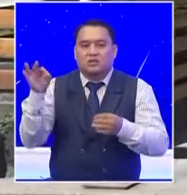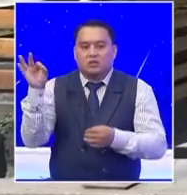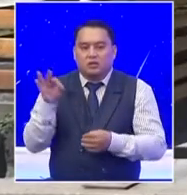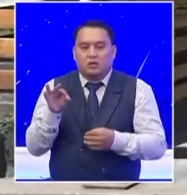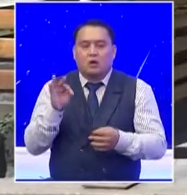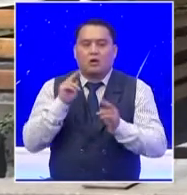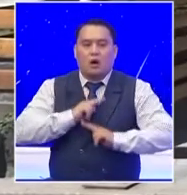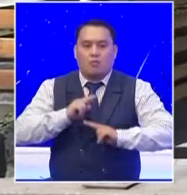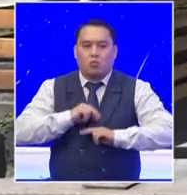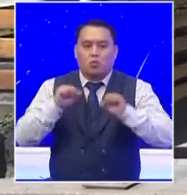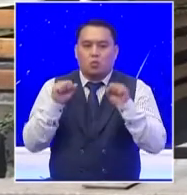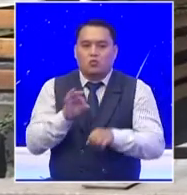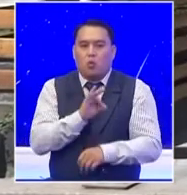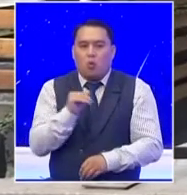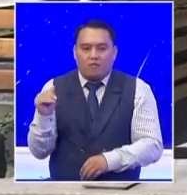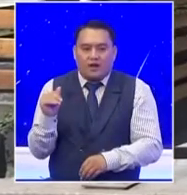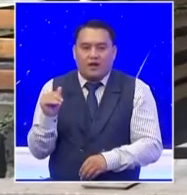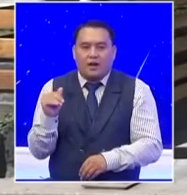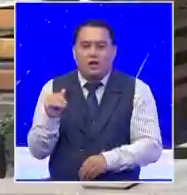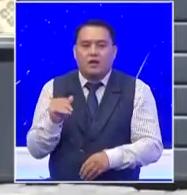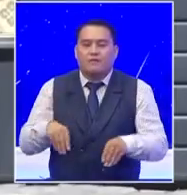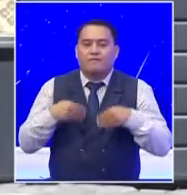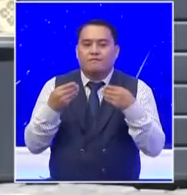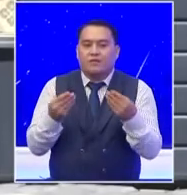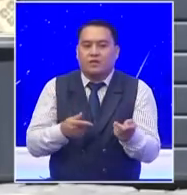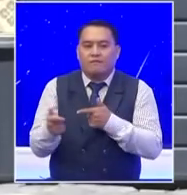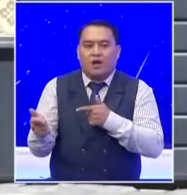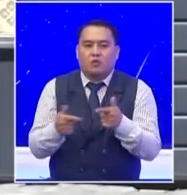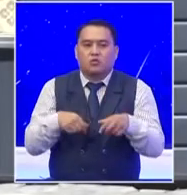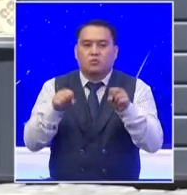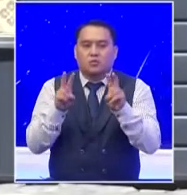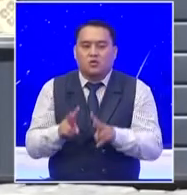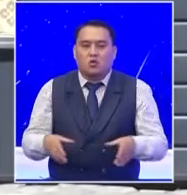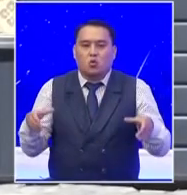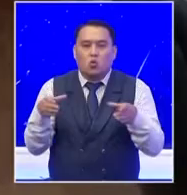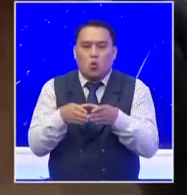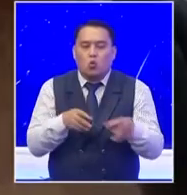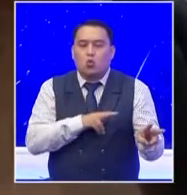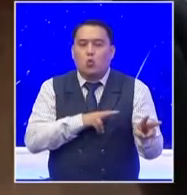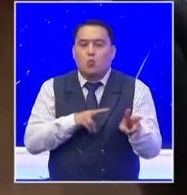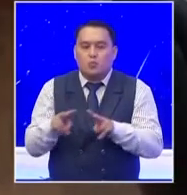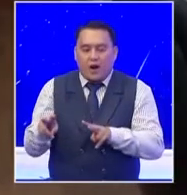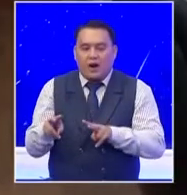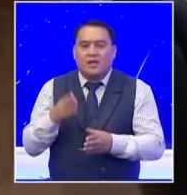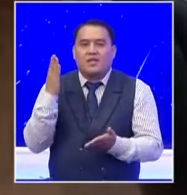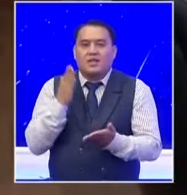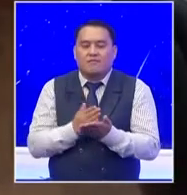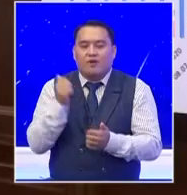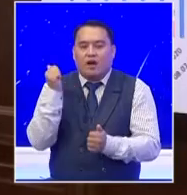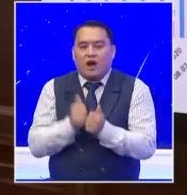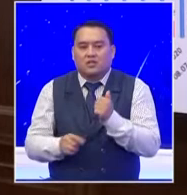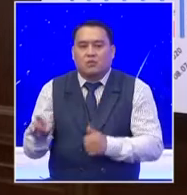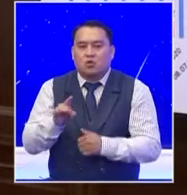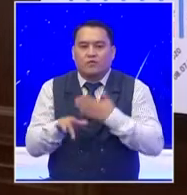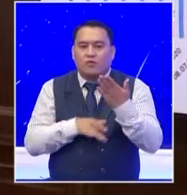то работать можно официально. К слову, выдавать акт готовности будет специальная мониторинговая группа, которая имеется в каждом районе